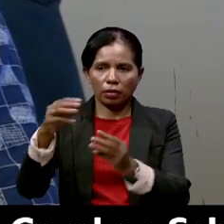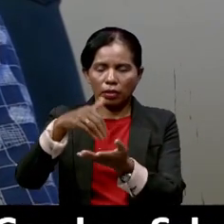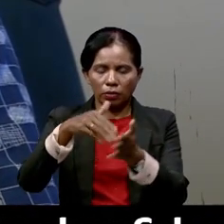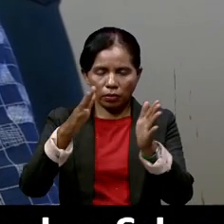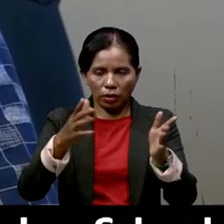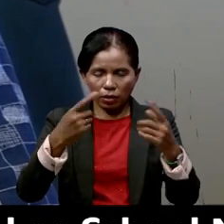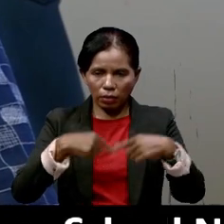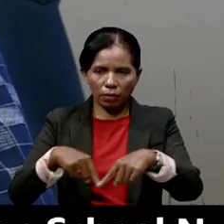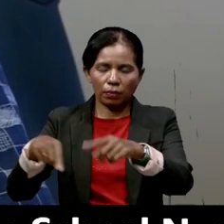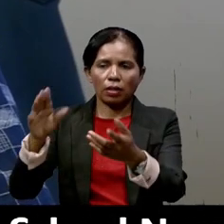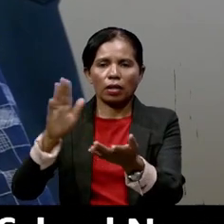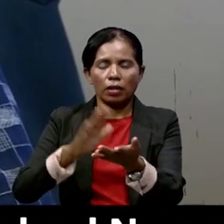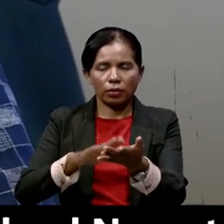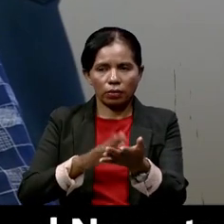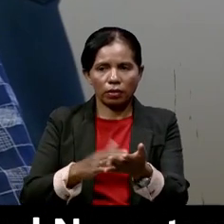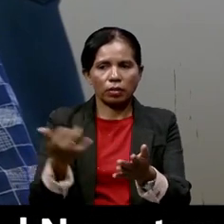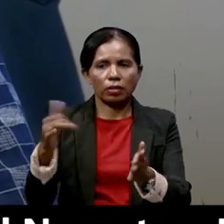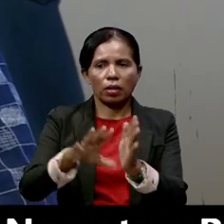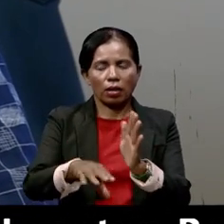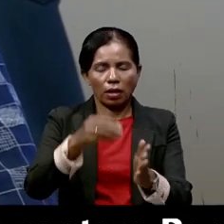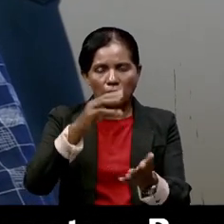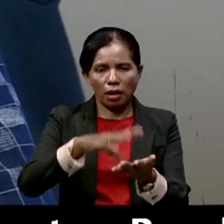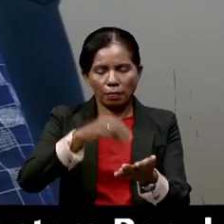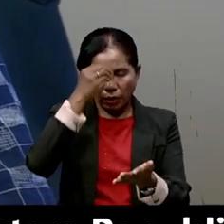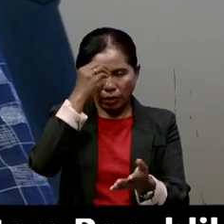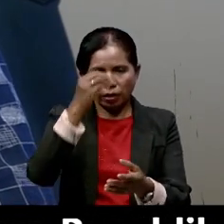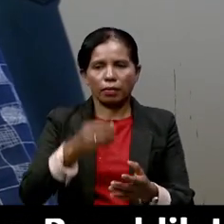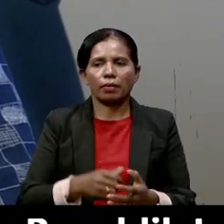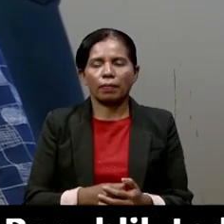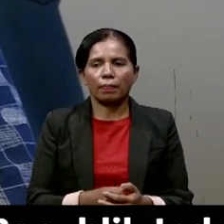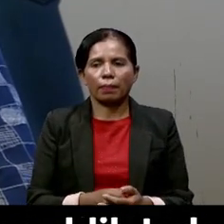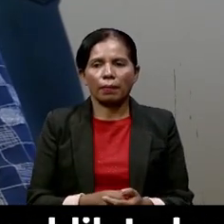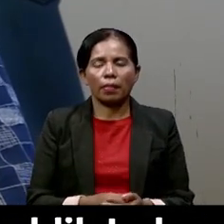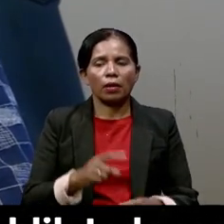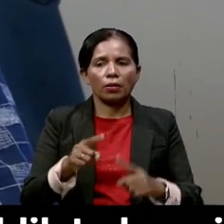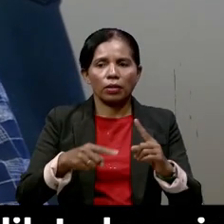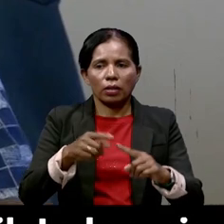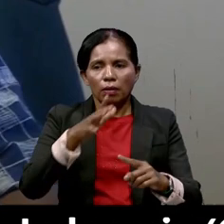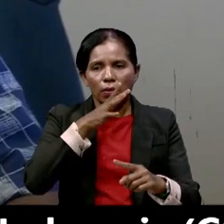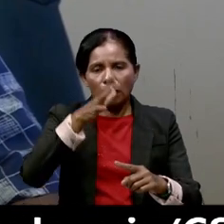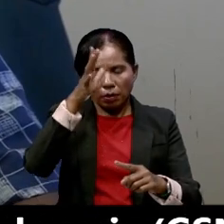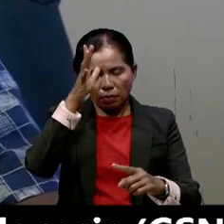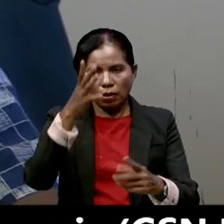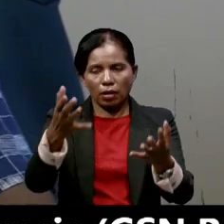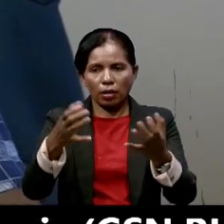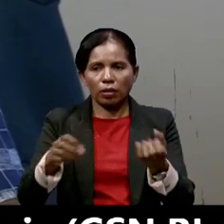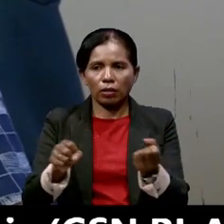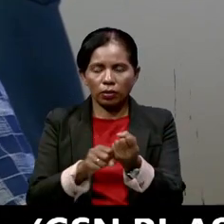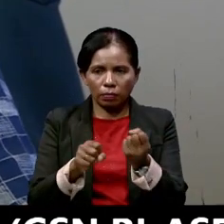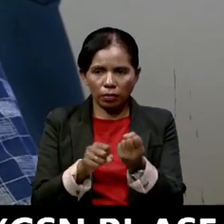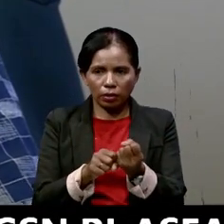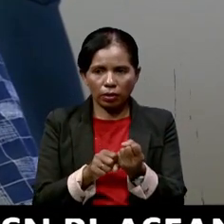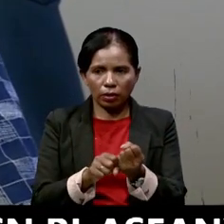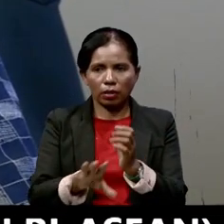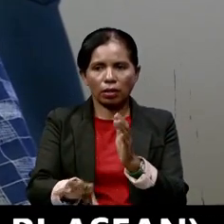ba fali iya centro atwe sirbe heta na prende kono ba exata nian. Bai be bai ngire ina aman sira iya kara kontribui hodi